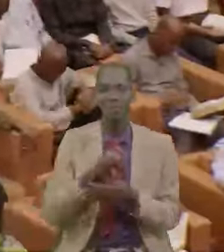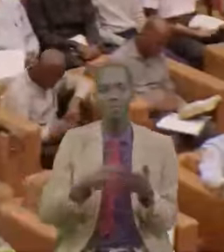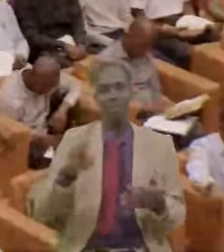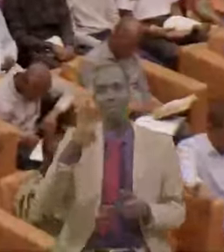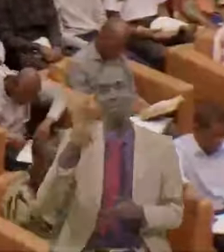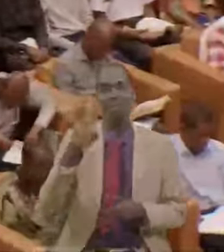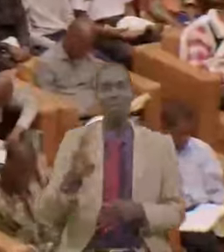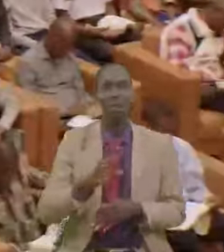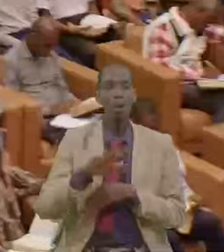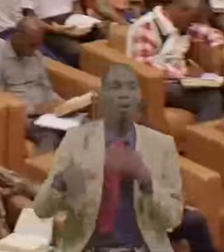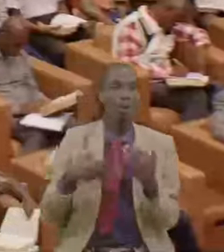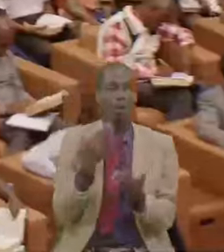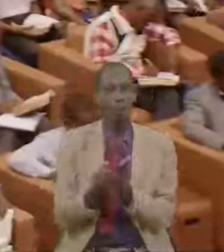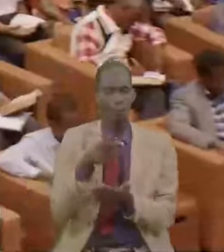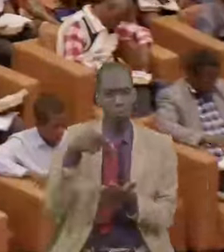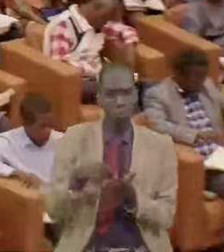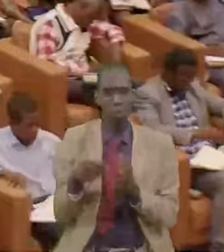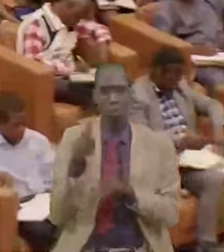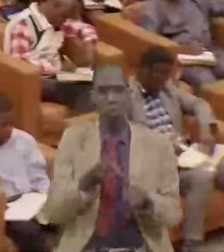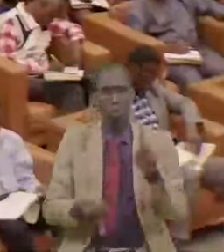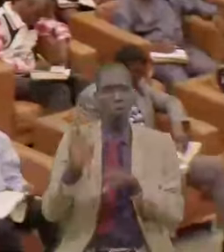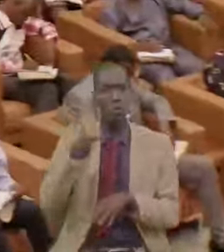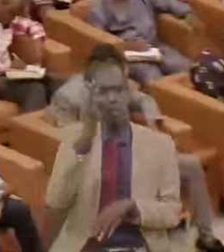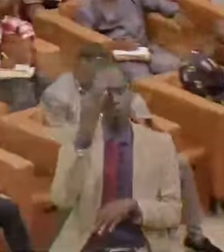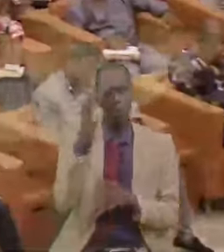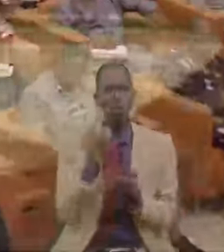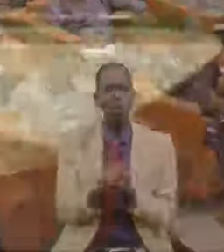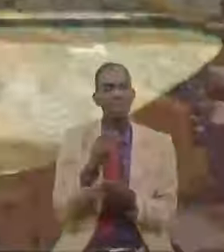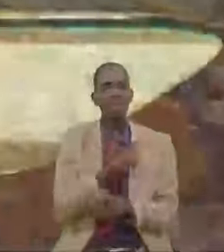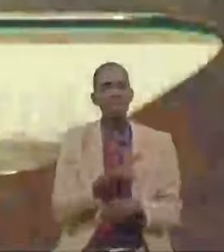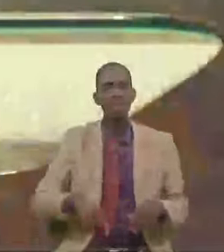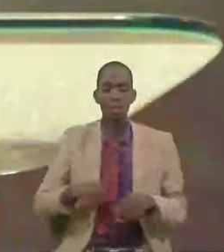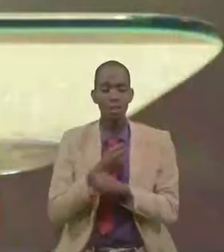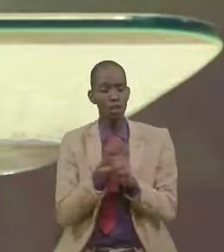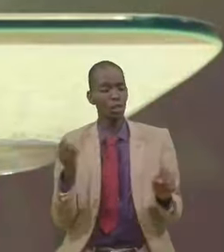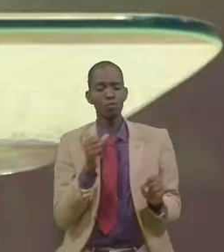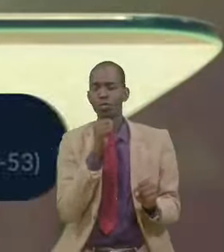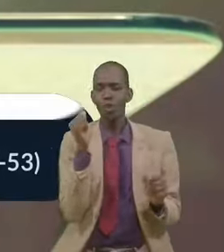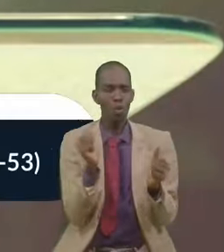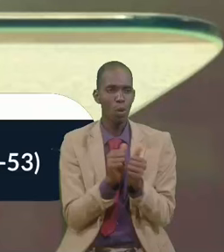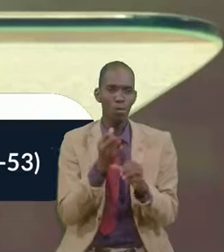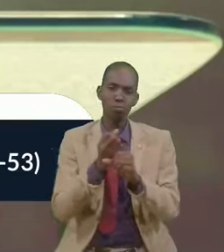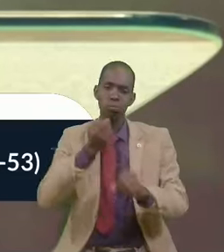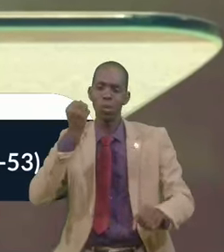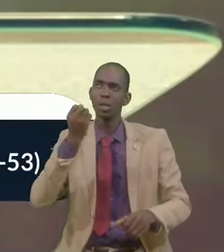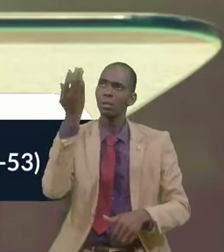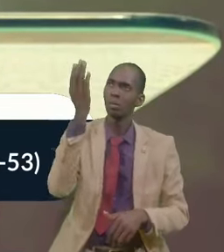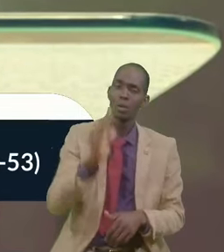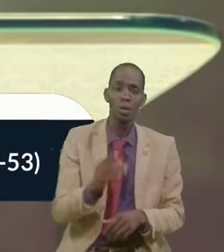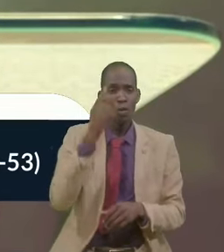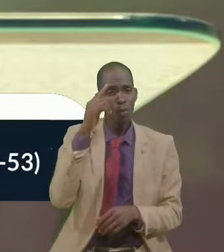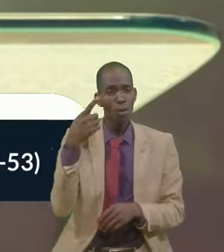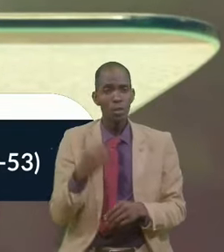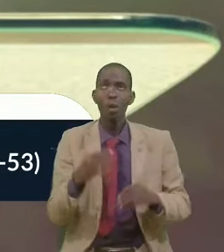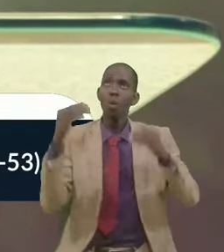47. Et toute cette multitude saura que ce n'est ni par l'épée, ni par la lance que l'Éternel sauve. Car